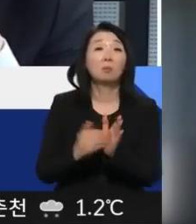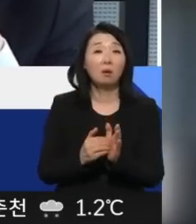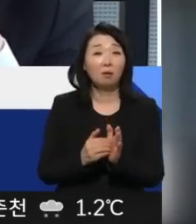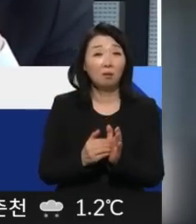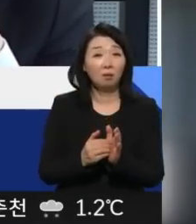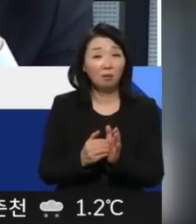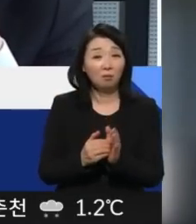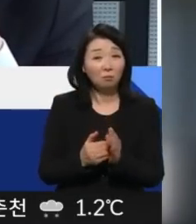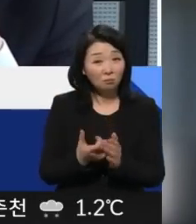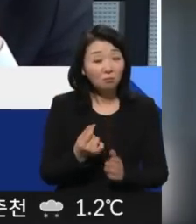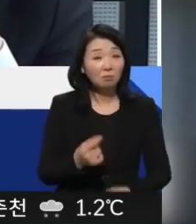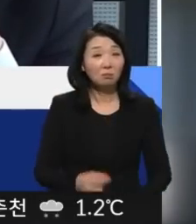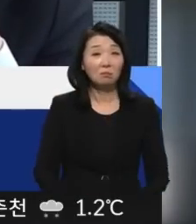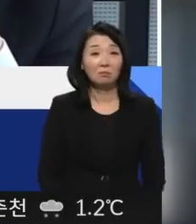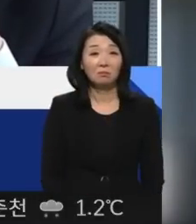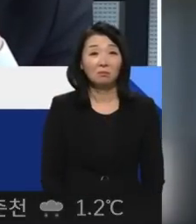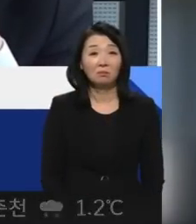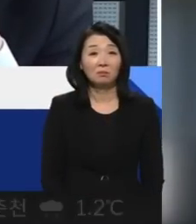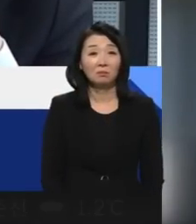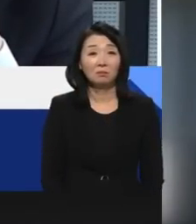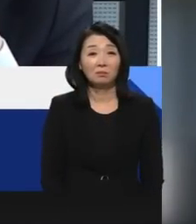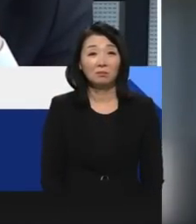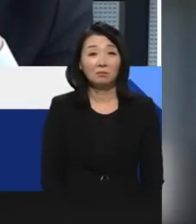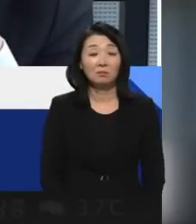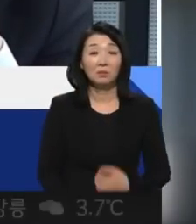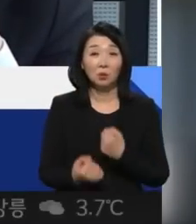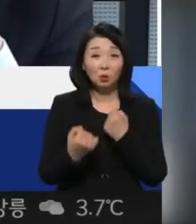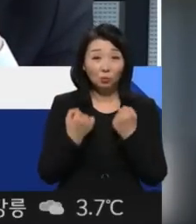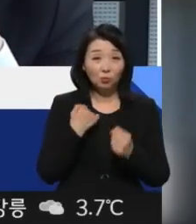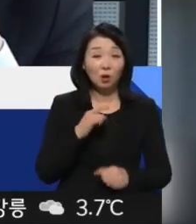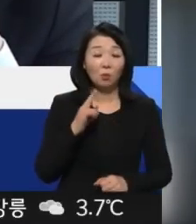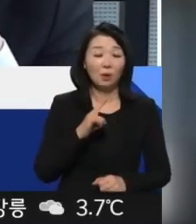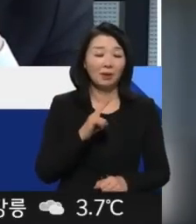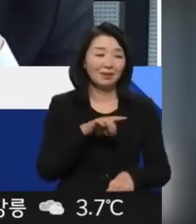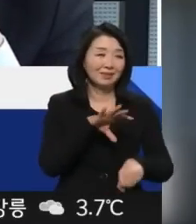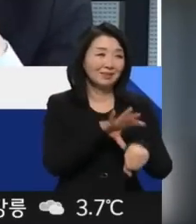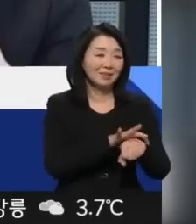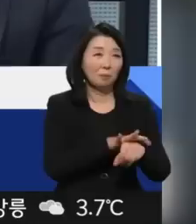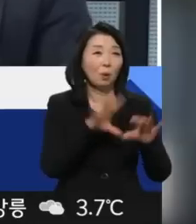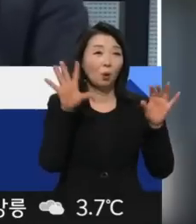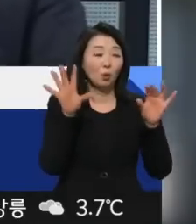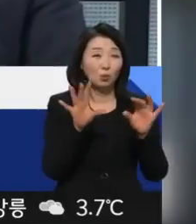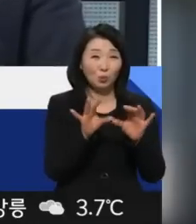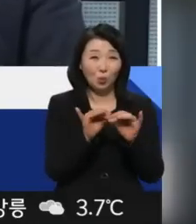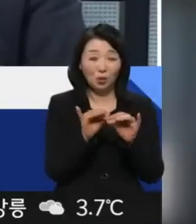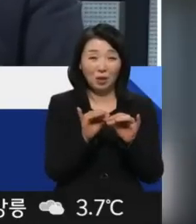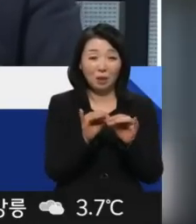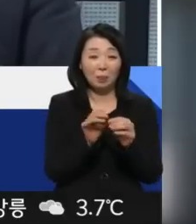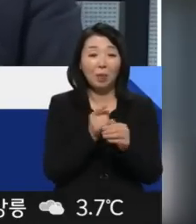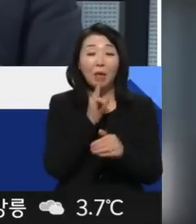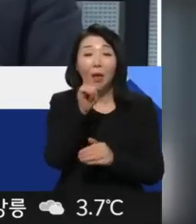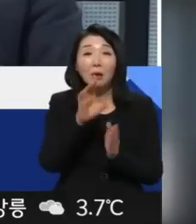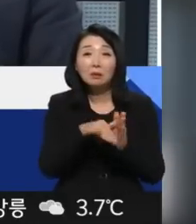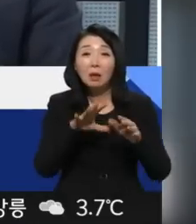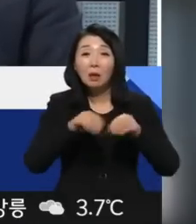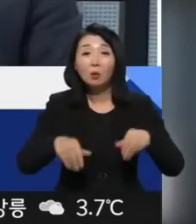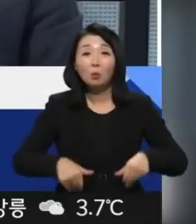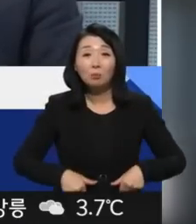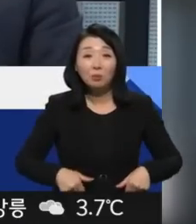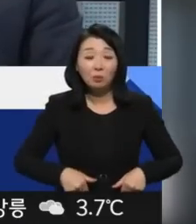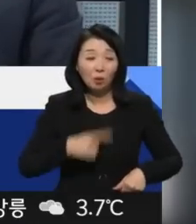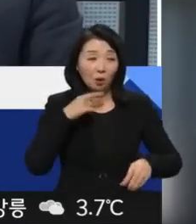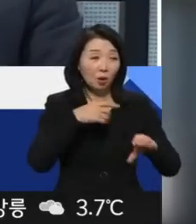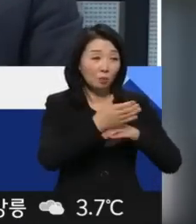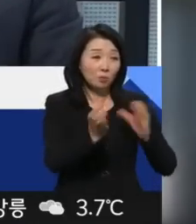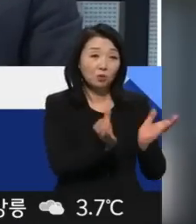하면 되잖아요. 그럼에도 불구하고 일단은 체포 동의안을 던졌으면 처리를 해야 되는데 네.